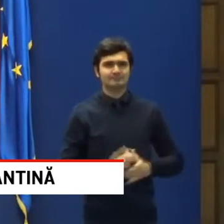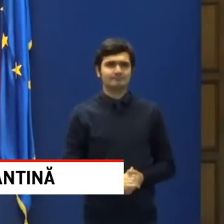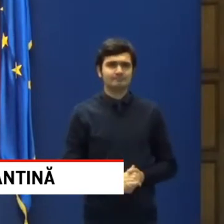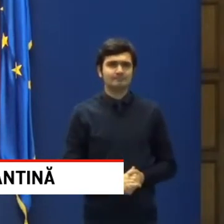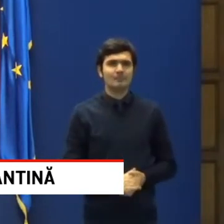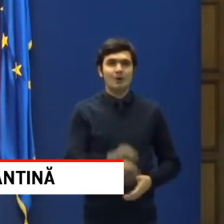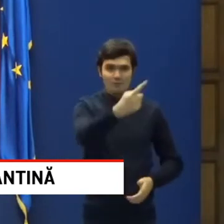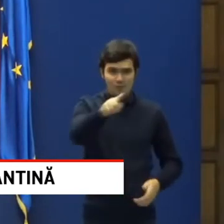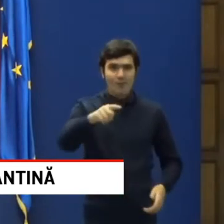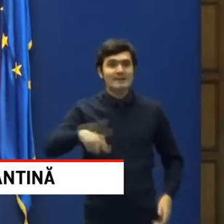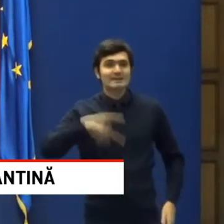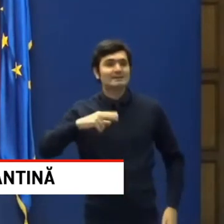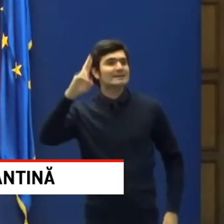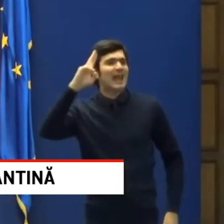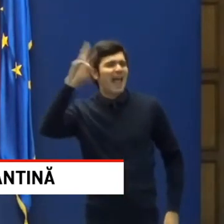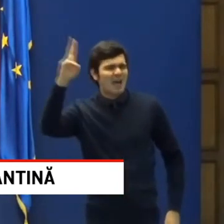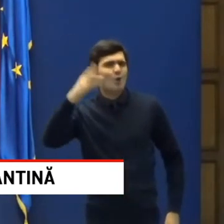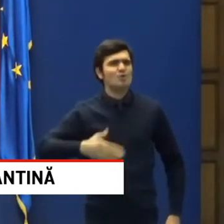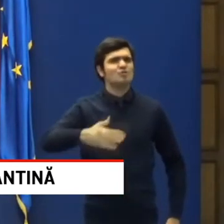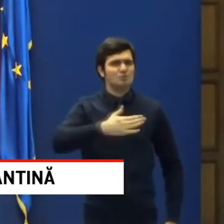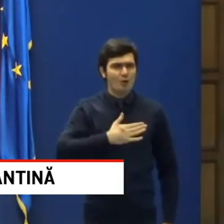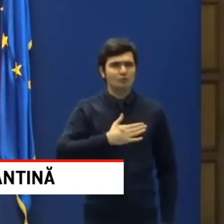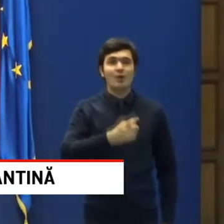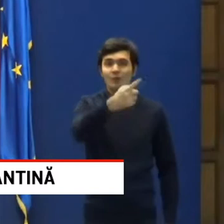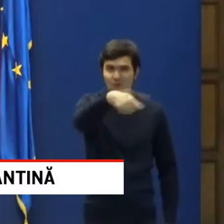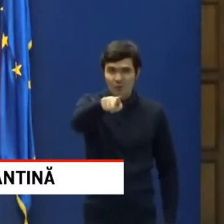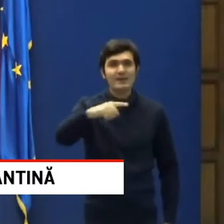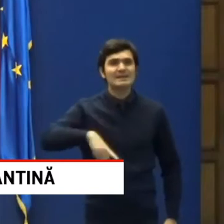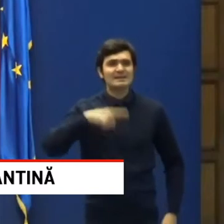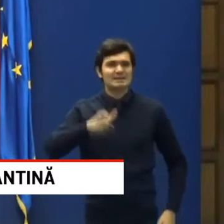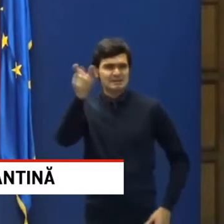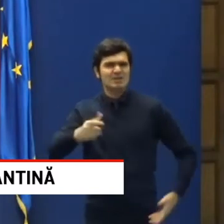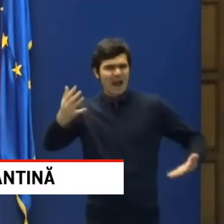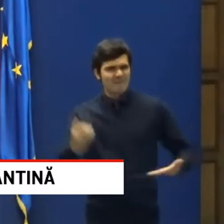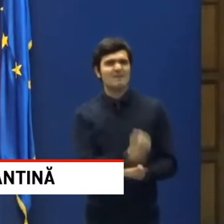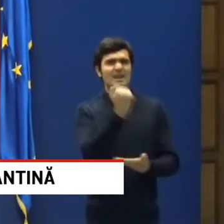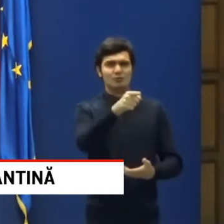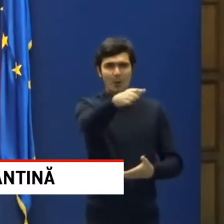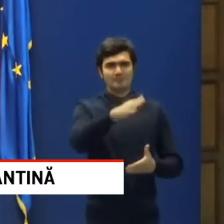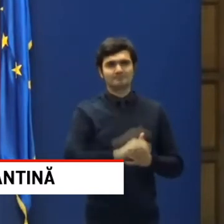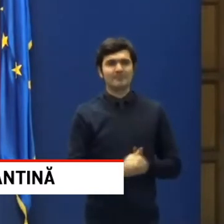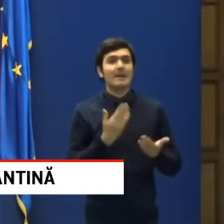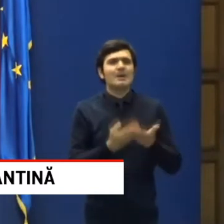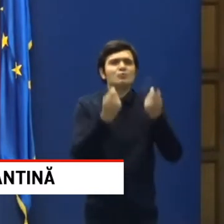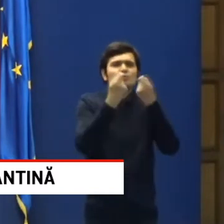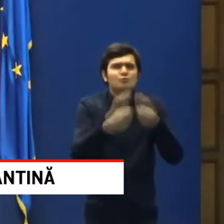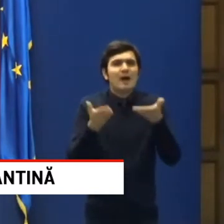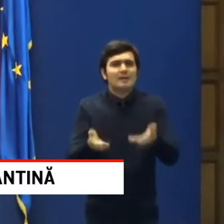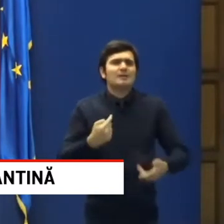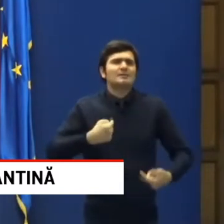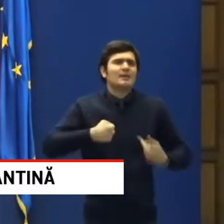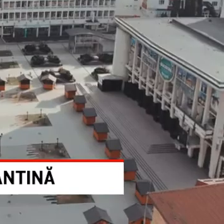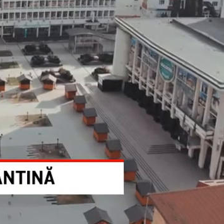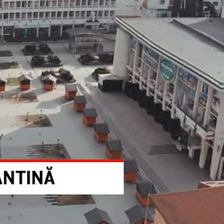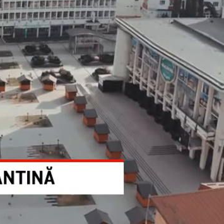Sunteți eroii noștri, sunteți niște învingători și pentru toate acestea vă mulțumesc din